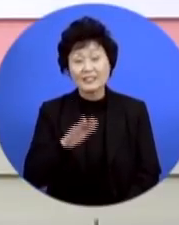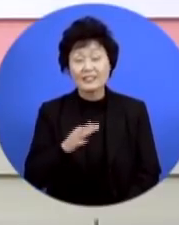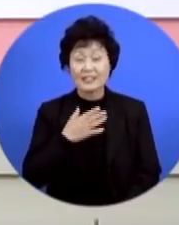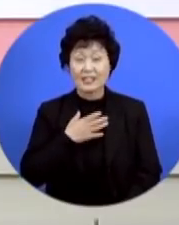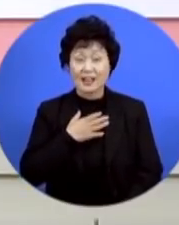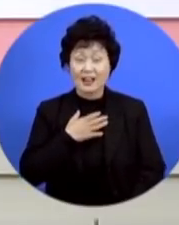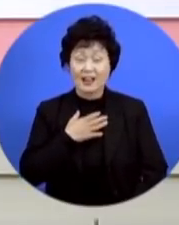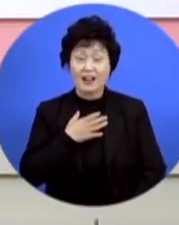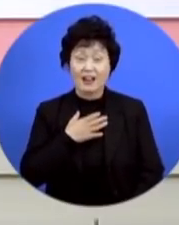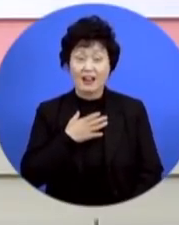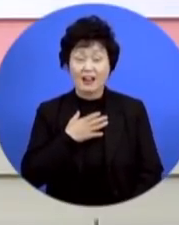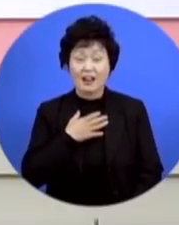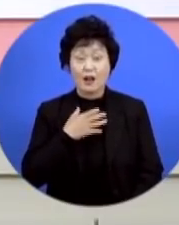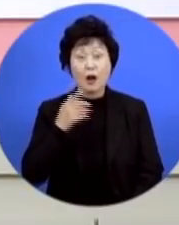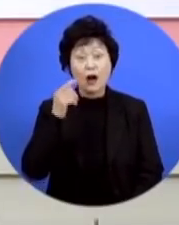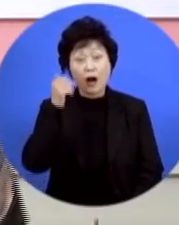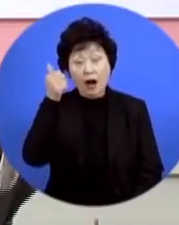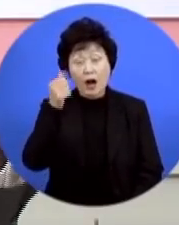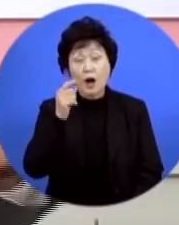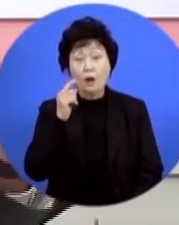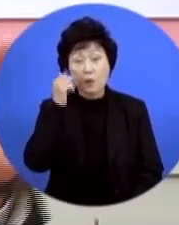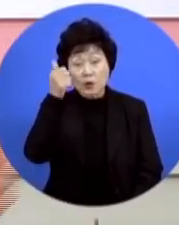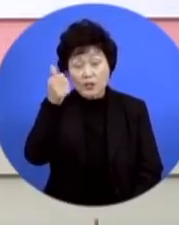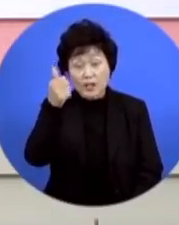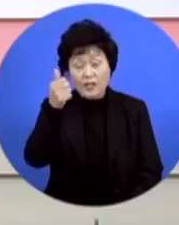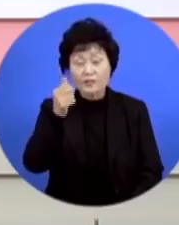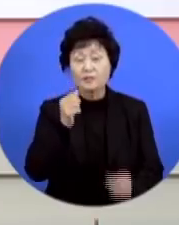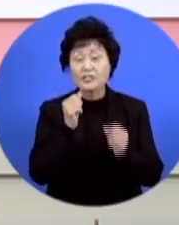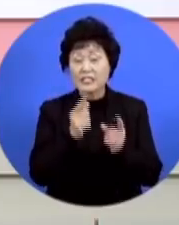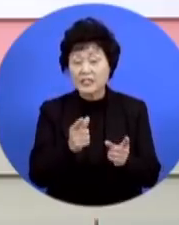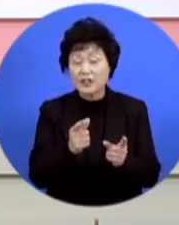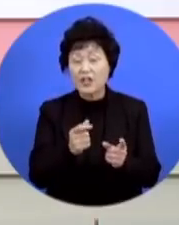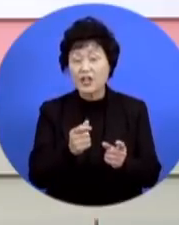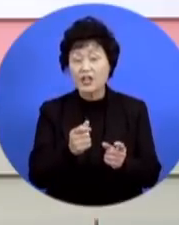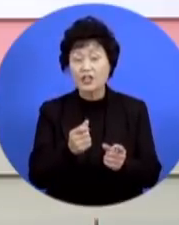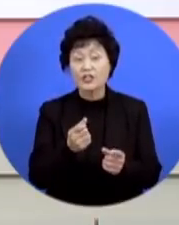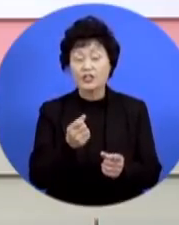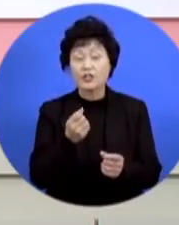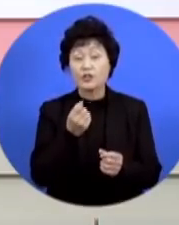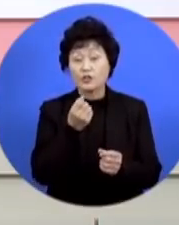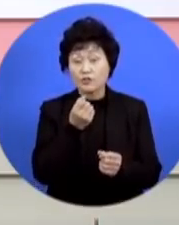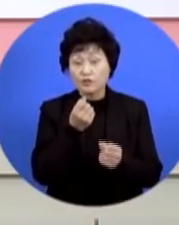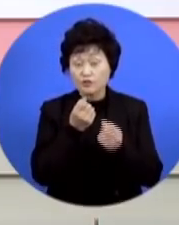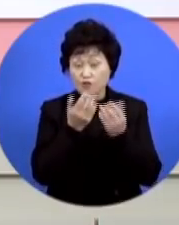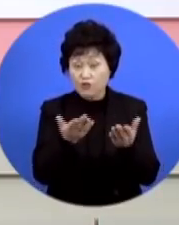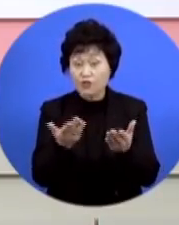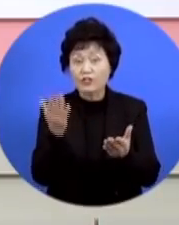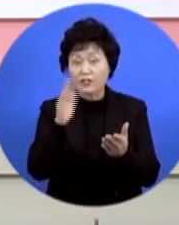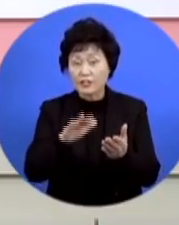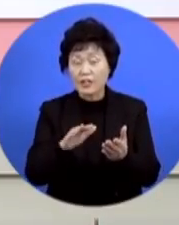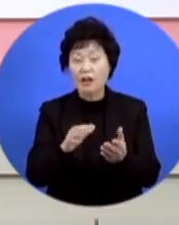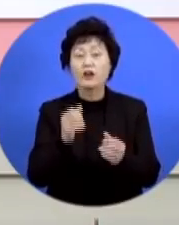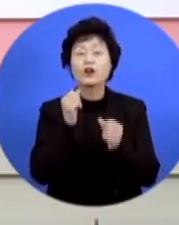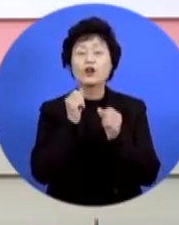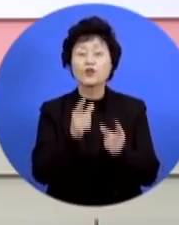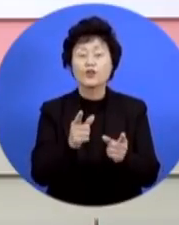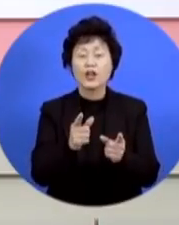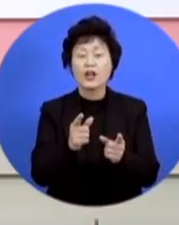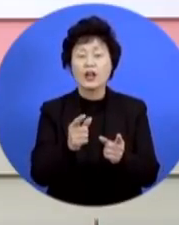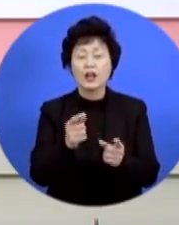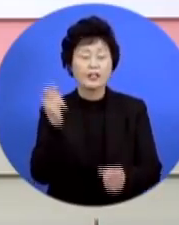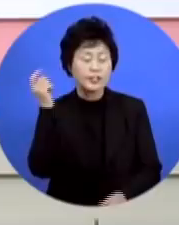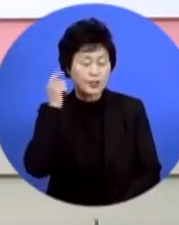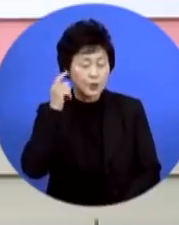이거를 본인 말씀으로는 그렇게 본인이 기회를 툭툭 준 사람은 많았는데 그 기회를 설마 대박으로 터뜨린 사람은 별로